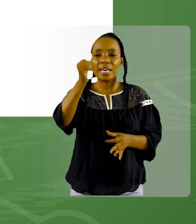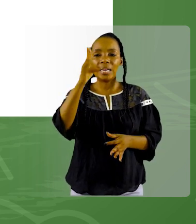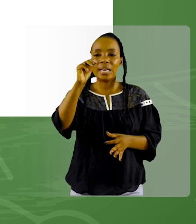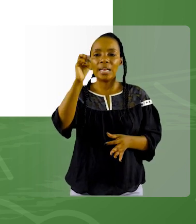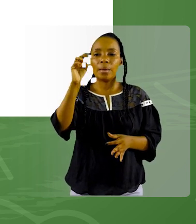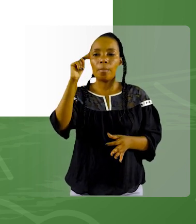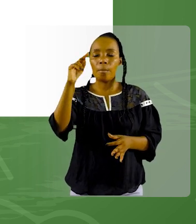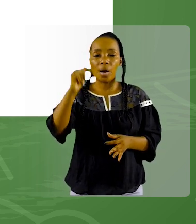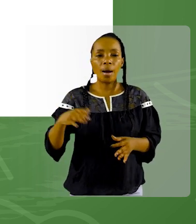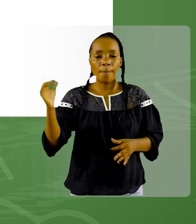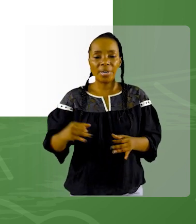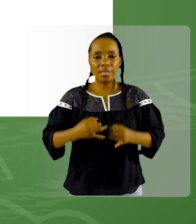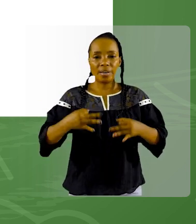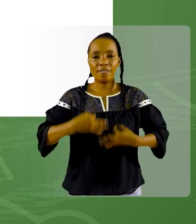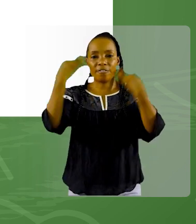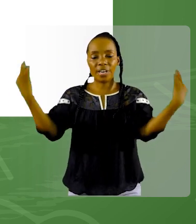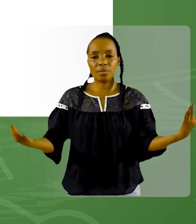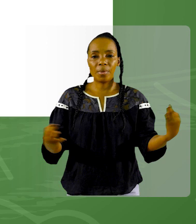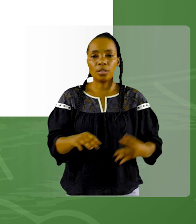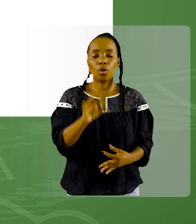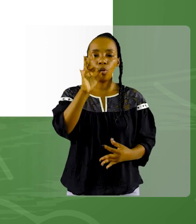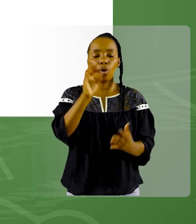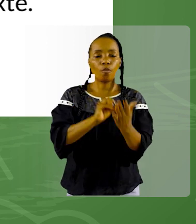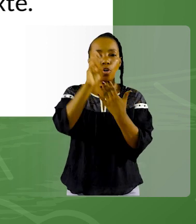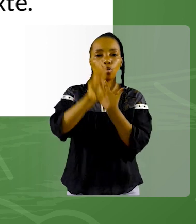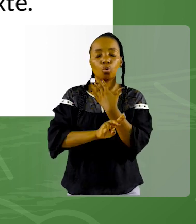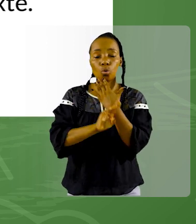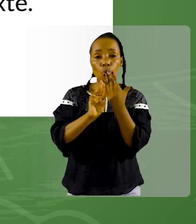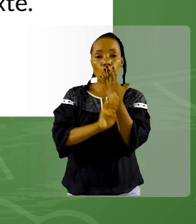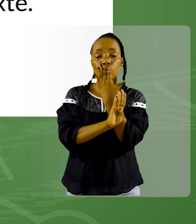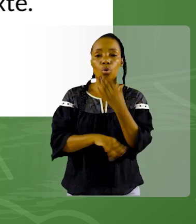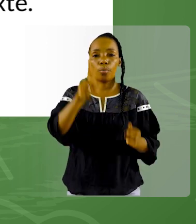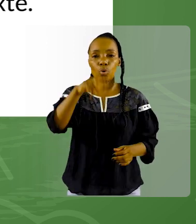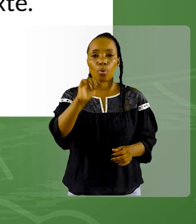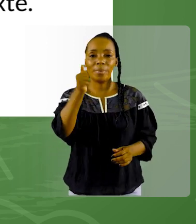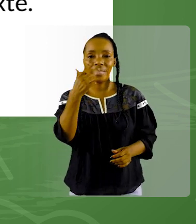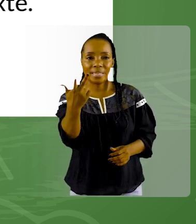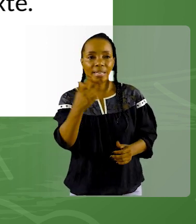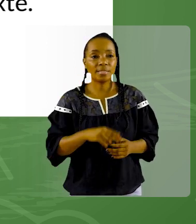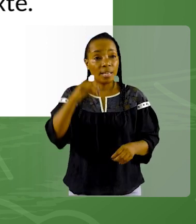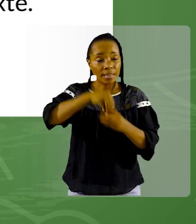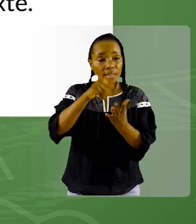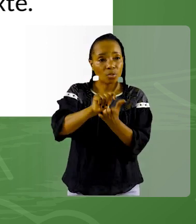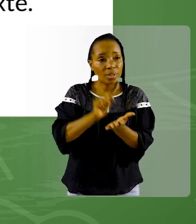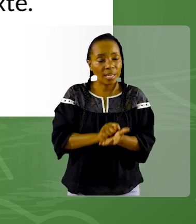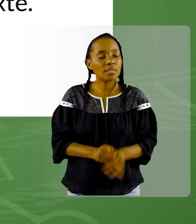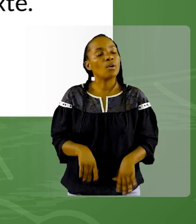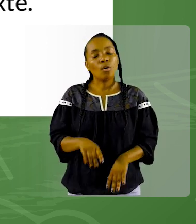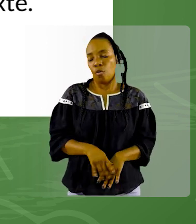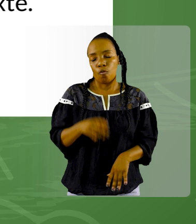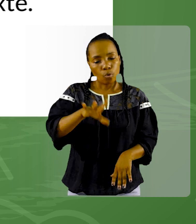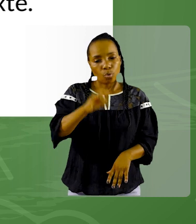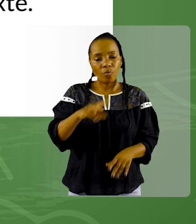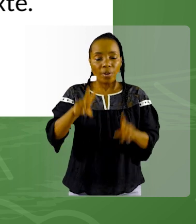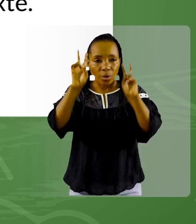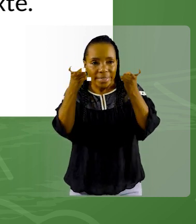octobre 2013. Alors, sur ce texte, vous allez identifier le thème, relever la thèse